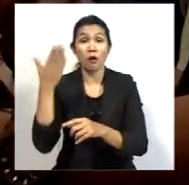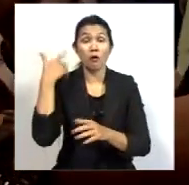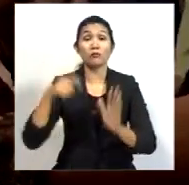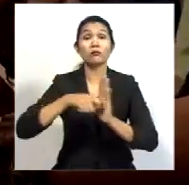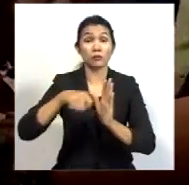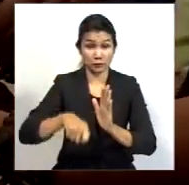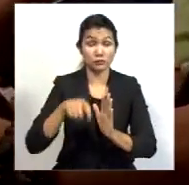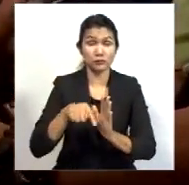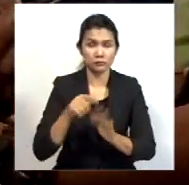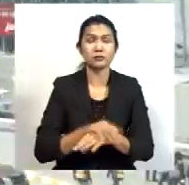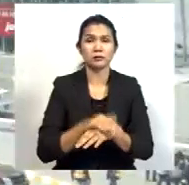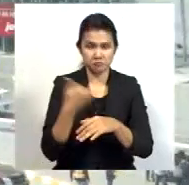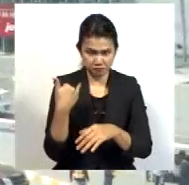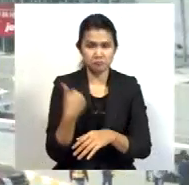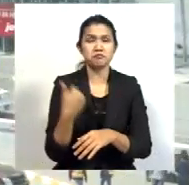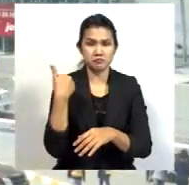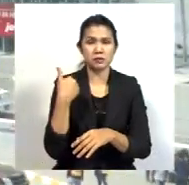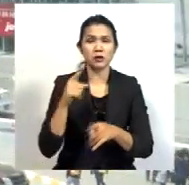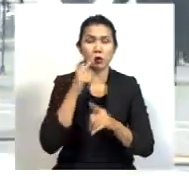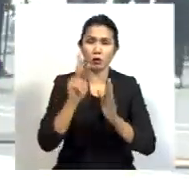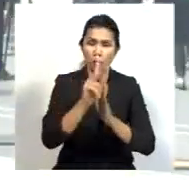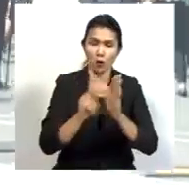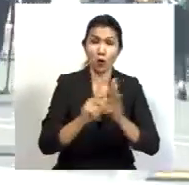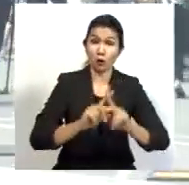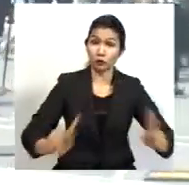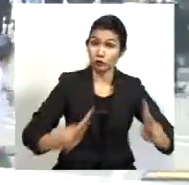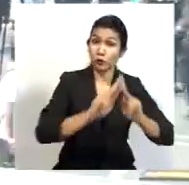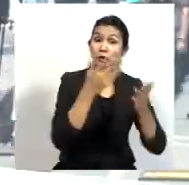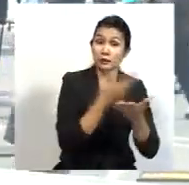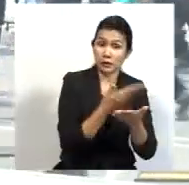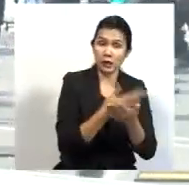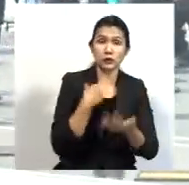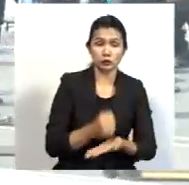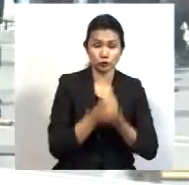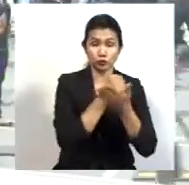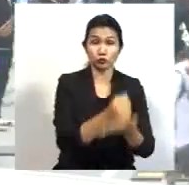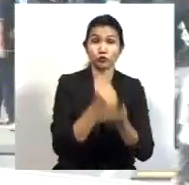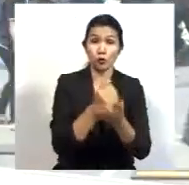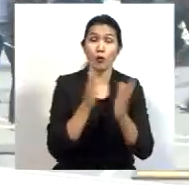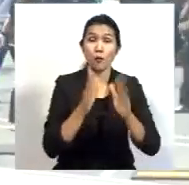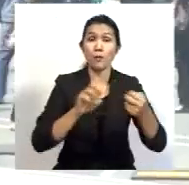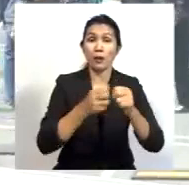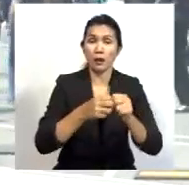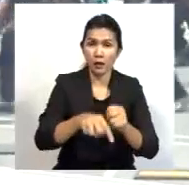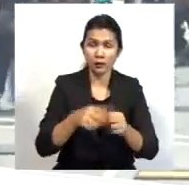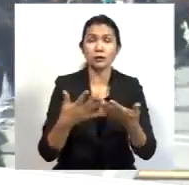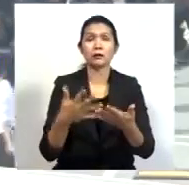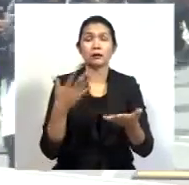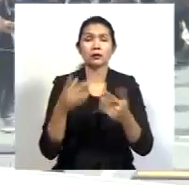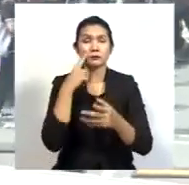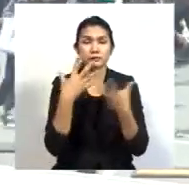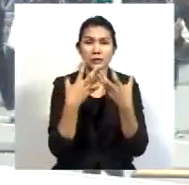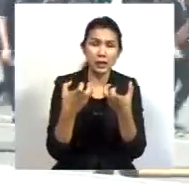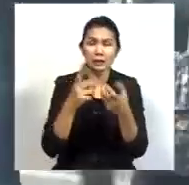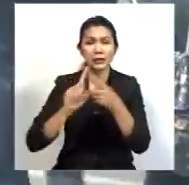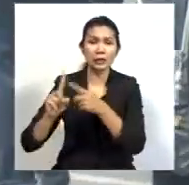ชสีมาค่ะว่าเบื้องต้นก็มีทั้งกฎหมายของกระทรวงการคลังในเรื่องการสงเคราะห์ผู้ประสบภัยกฎหมายการช่วยเหลือผู้ได้รับความเสียห